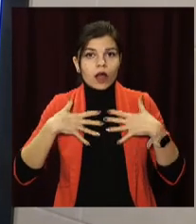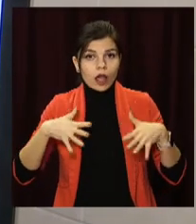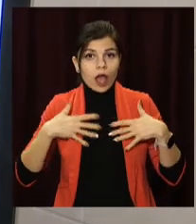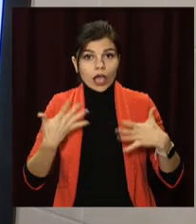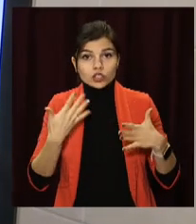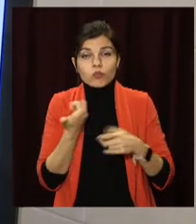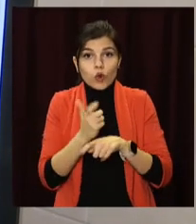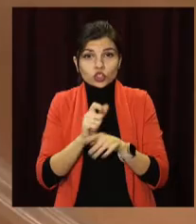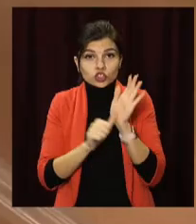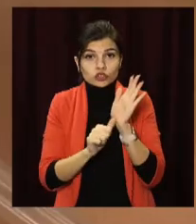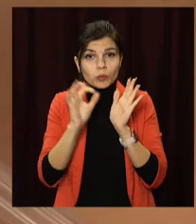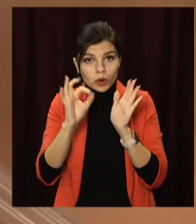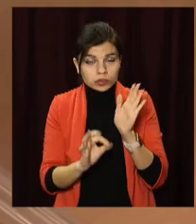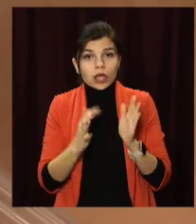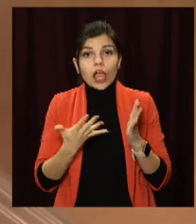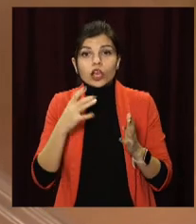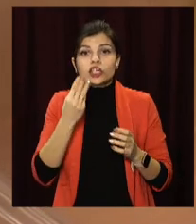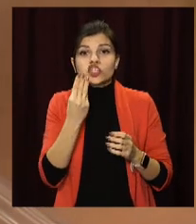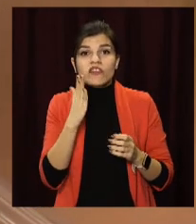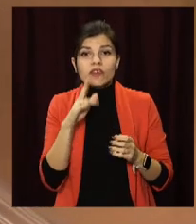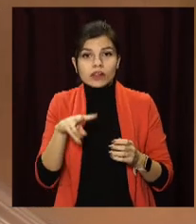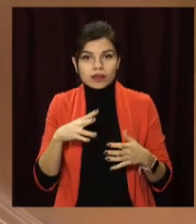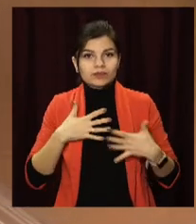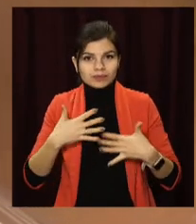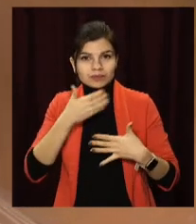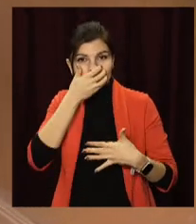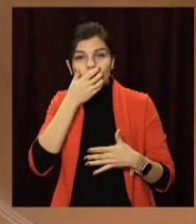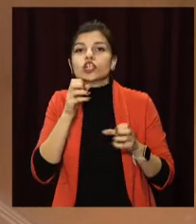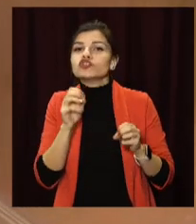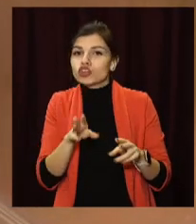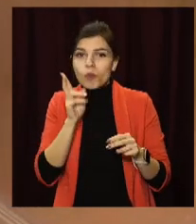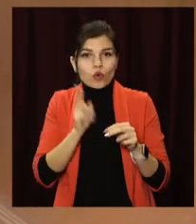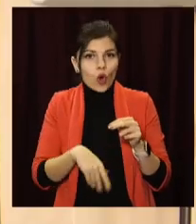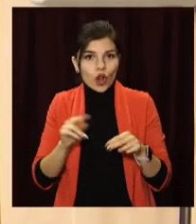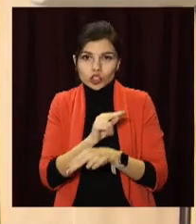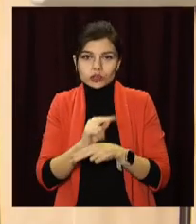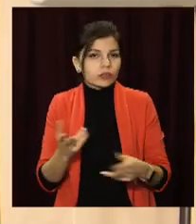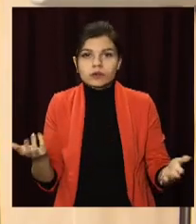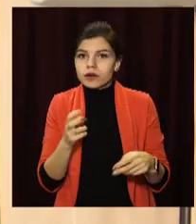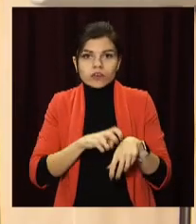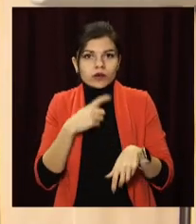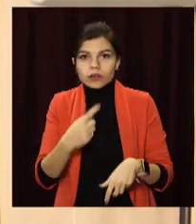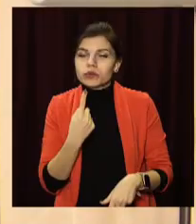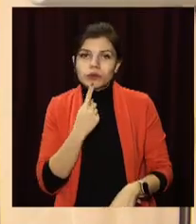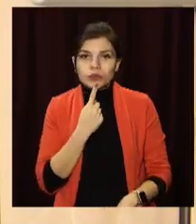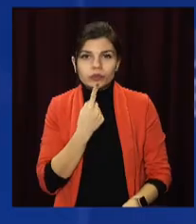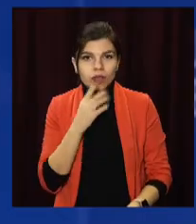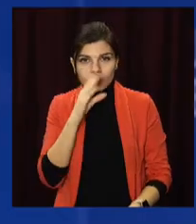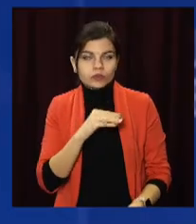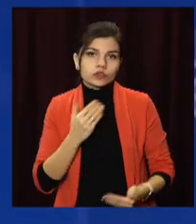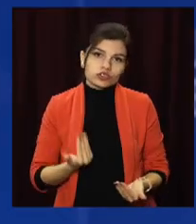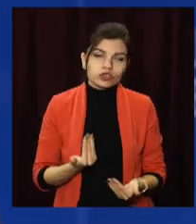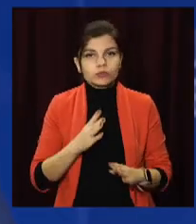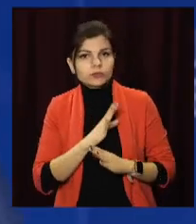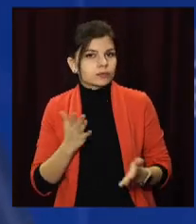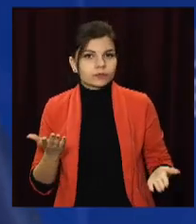понад 60% і людину переводять на ШВЛ, чим завершиться лікування, не спрогнозувати, підкреслюють медики.